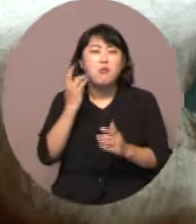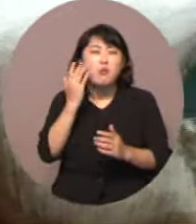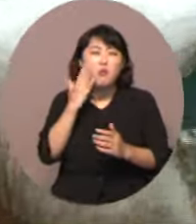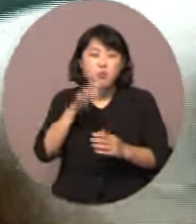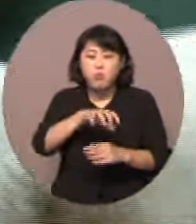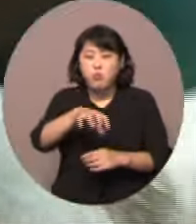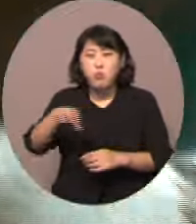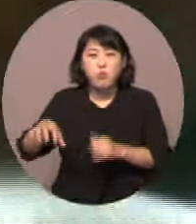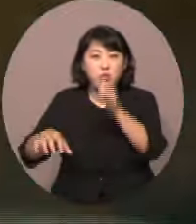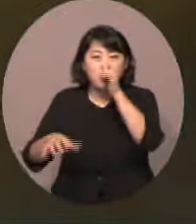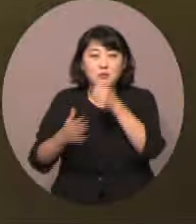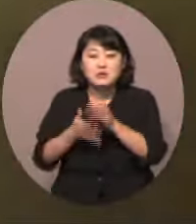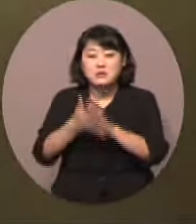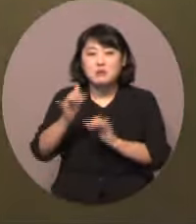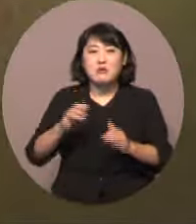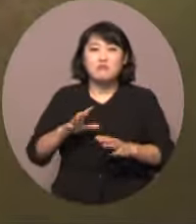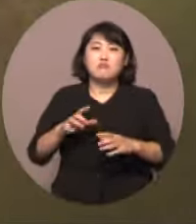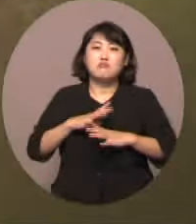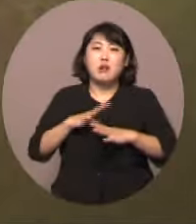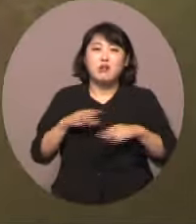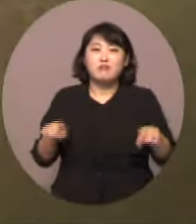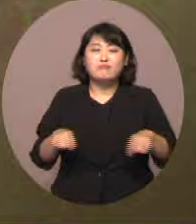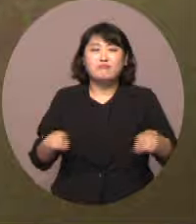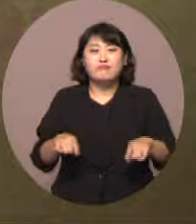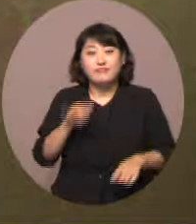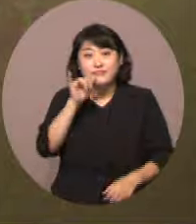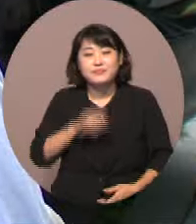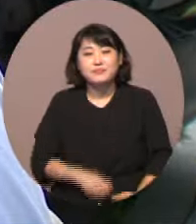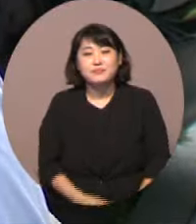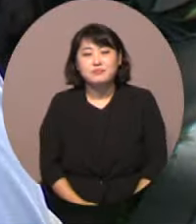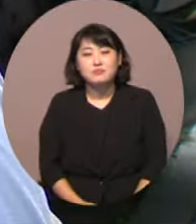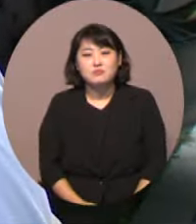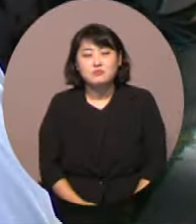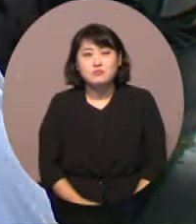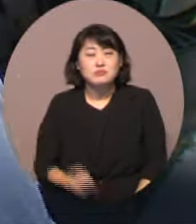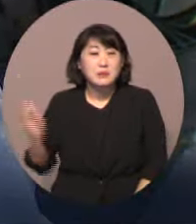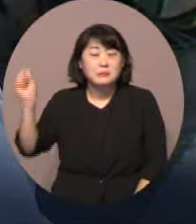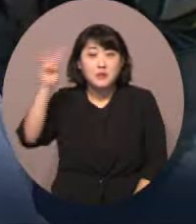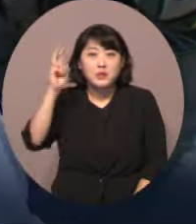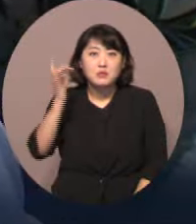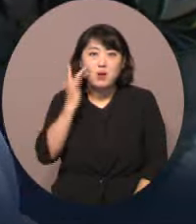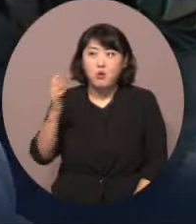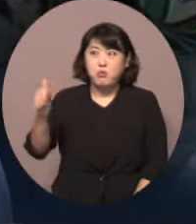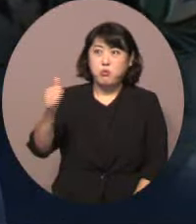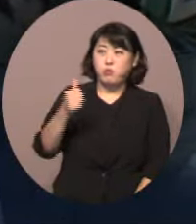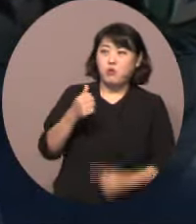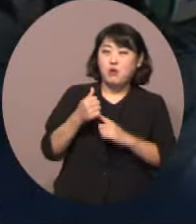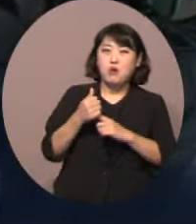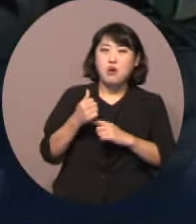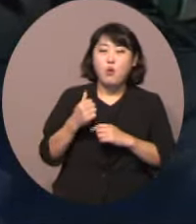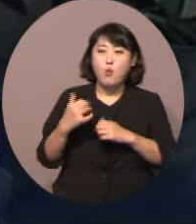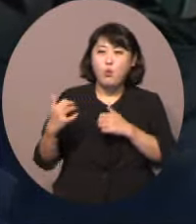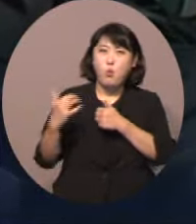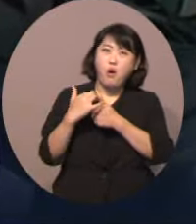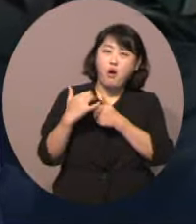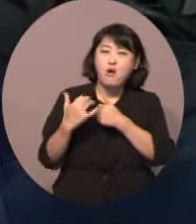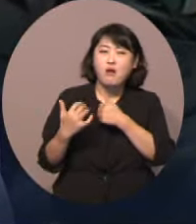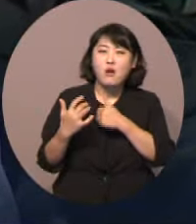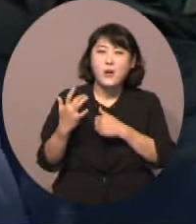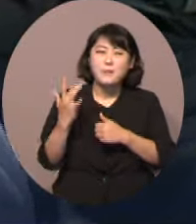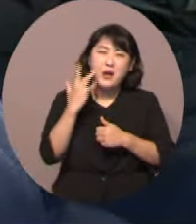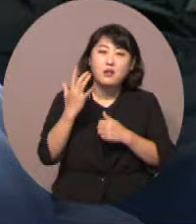출몰하면서 시민들의 불안감이 커지고 있습니다 갑자기 이제 날아오거나 공격하는 경우가 있으니까 그런 것